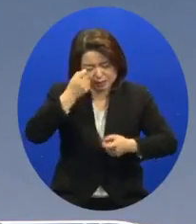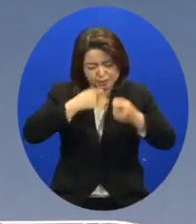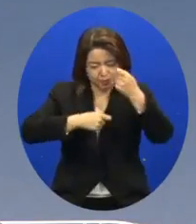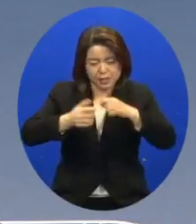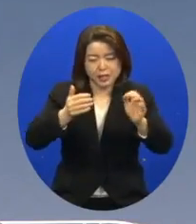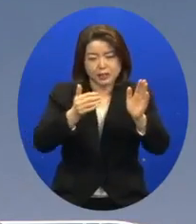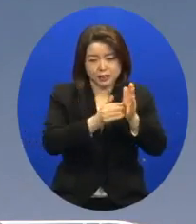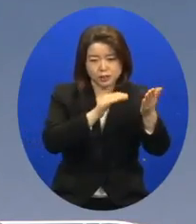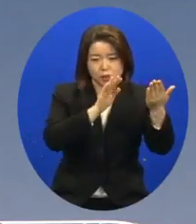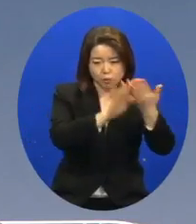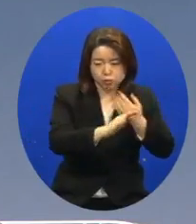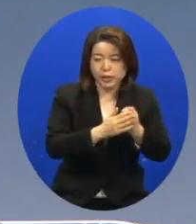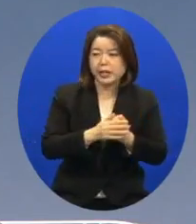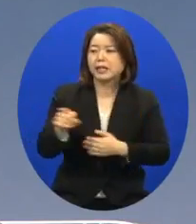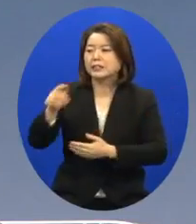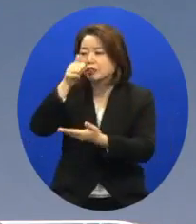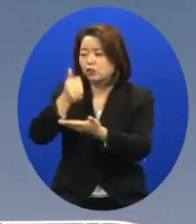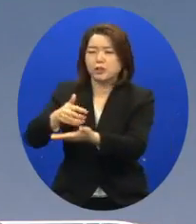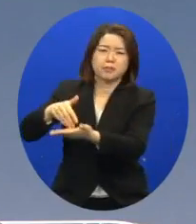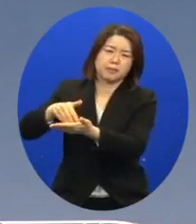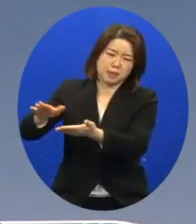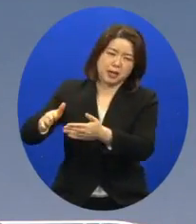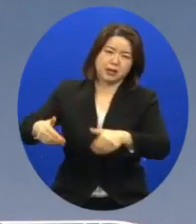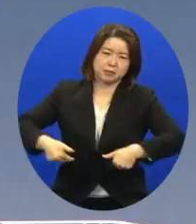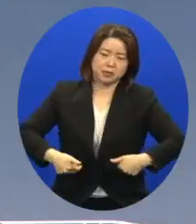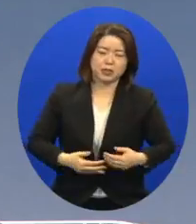중에 를 제거 해야 한다는 것입니다